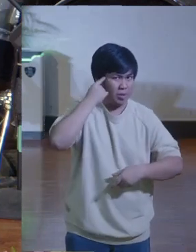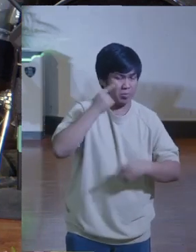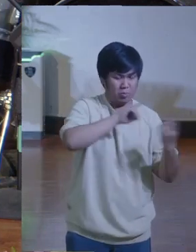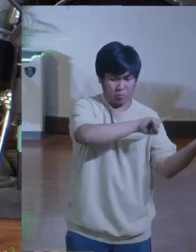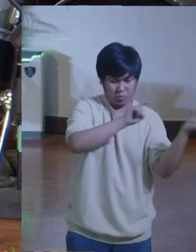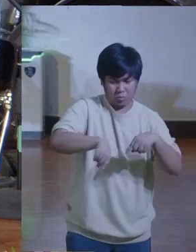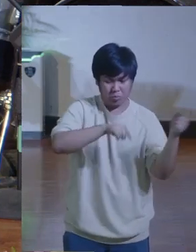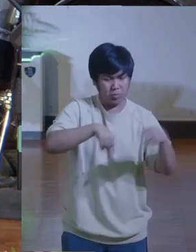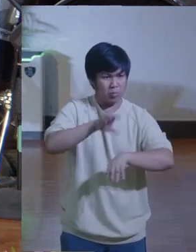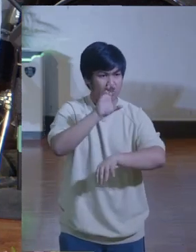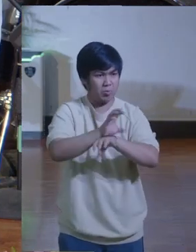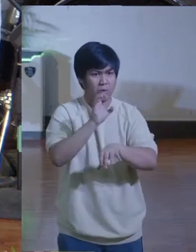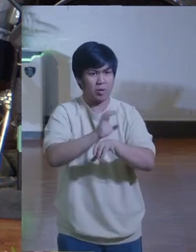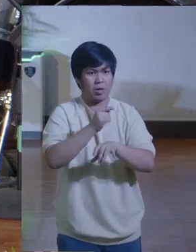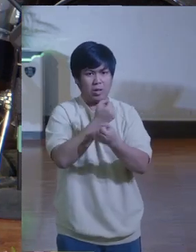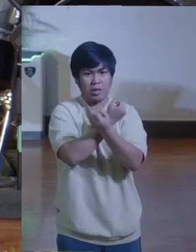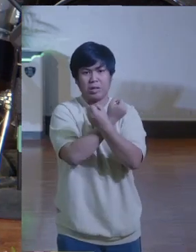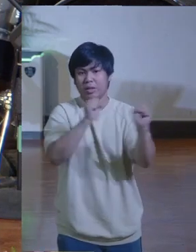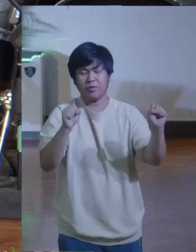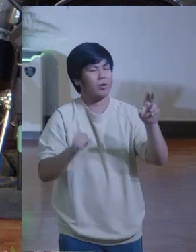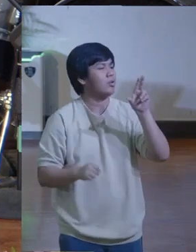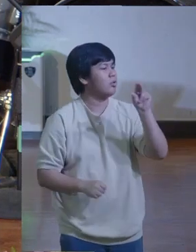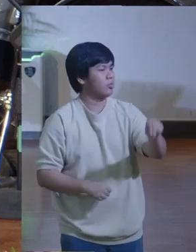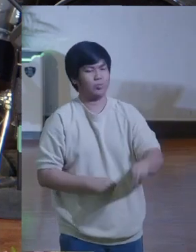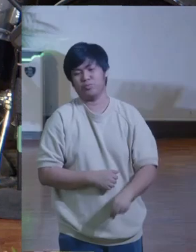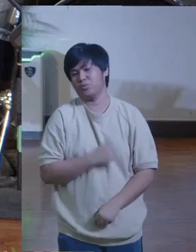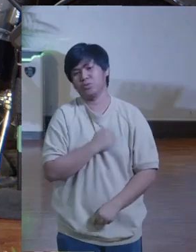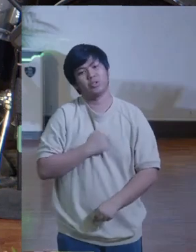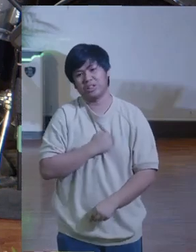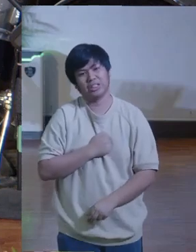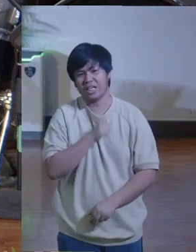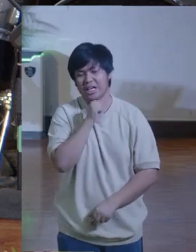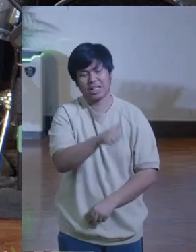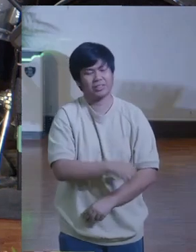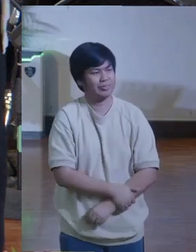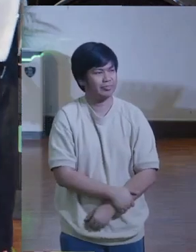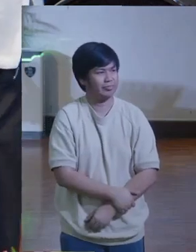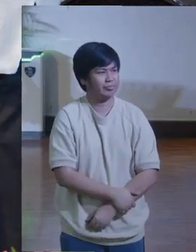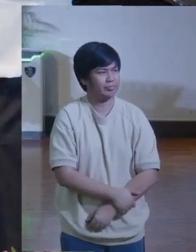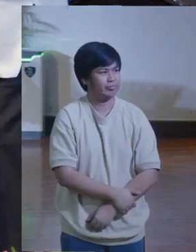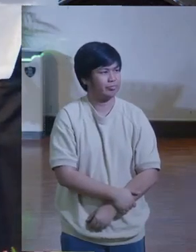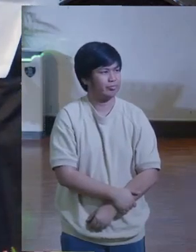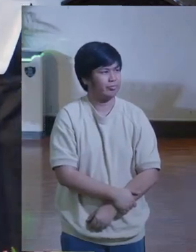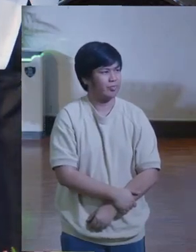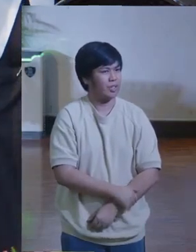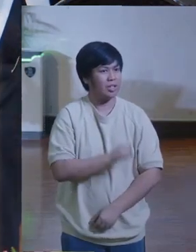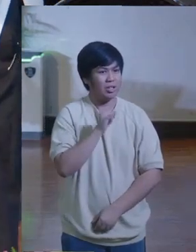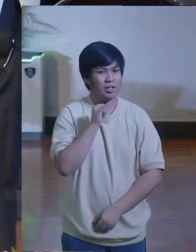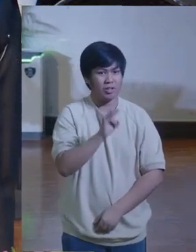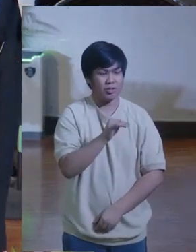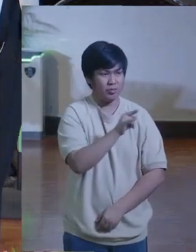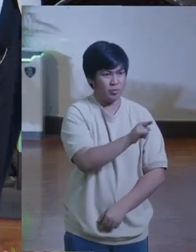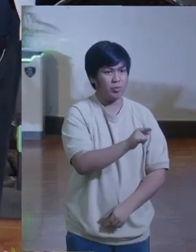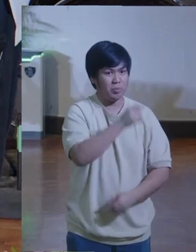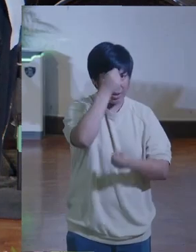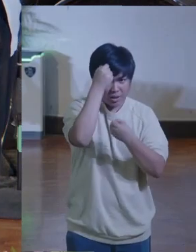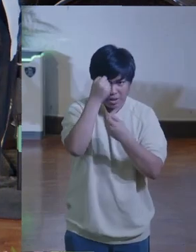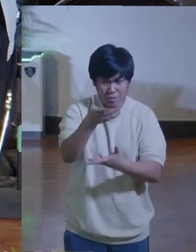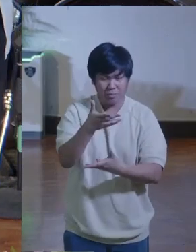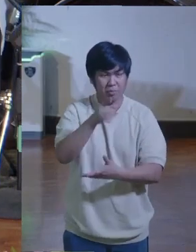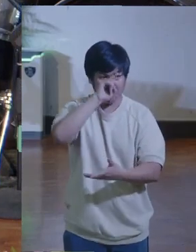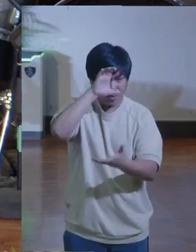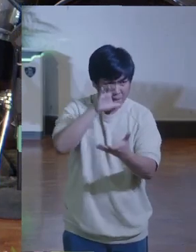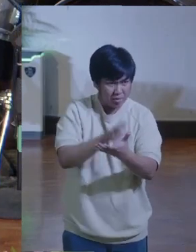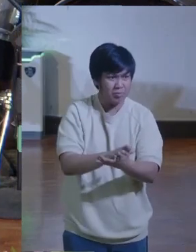sa GCF kayo'y maliligtas. Hindi po. Kung ganyan pa ang kaisipan, tuturo namin kayo sa tanging maaaring